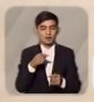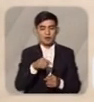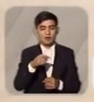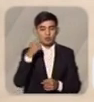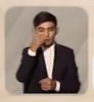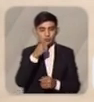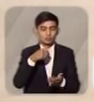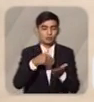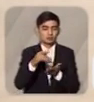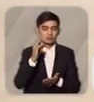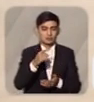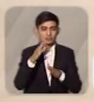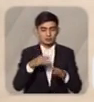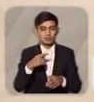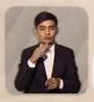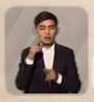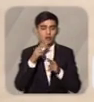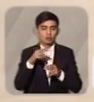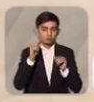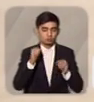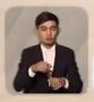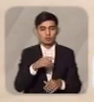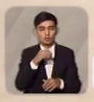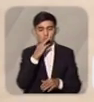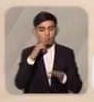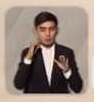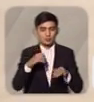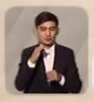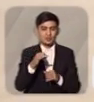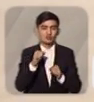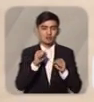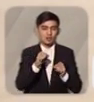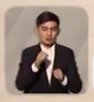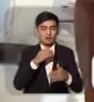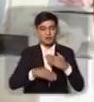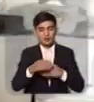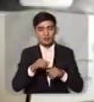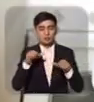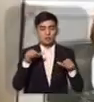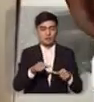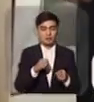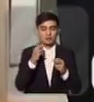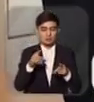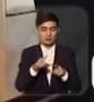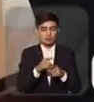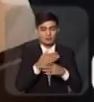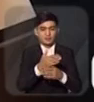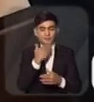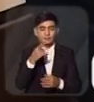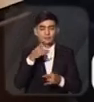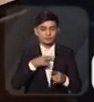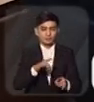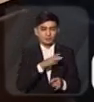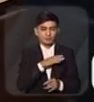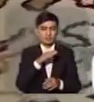отказали в такси, сказали, что могу идти жаловаться куда угодно. А как же права и защита инвалидов? У Бейбарыса с рождения левая нога